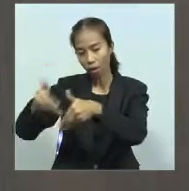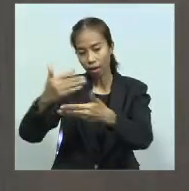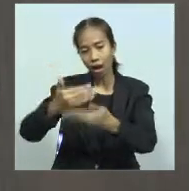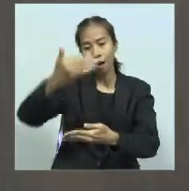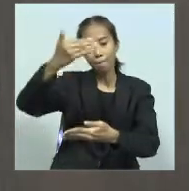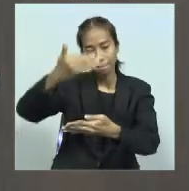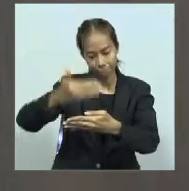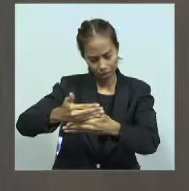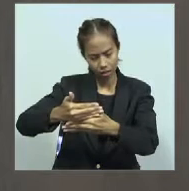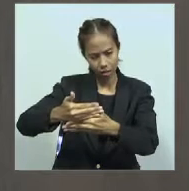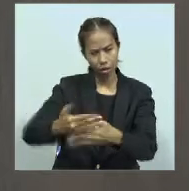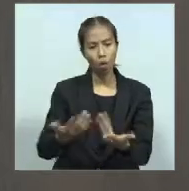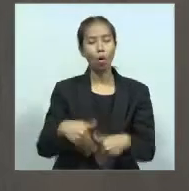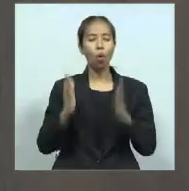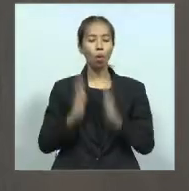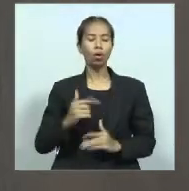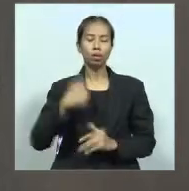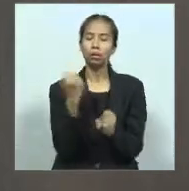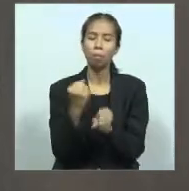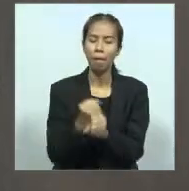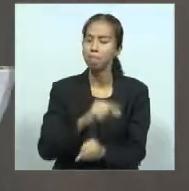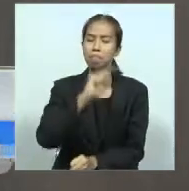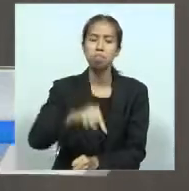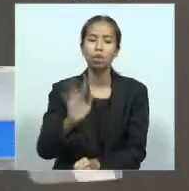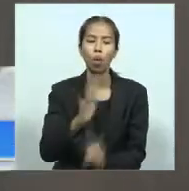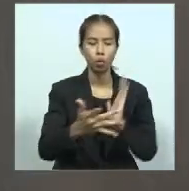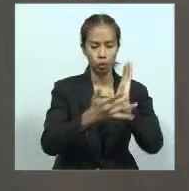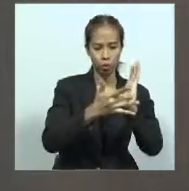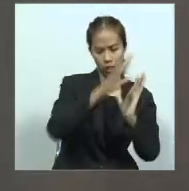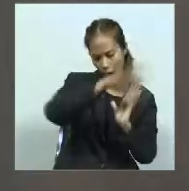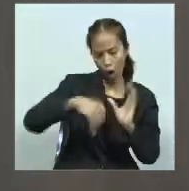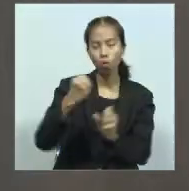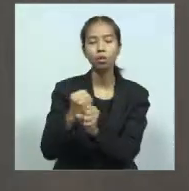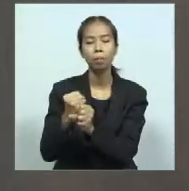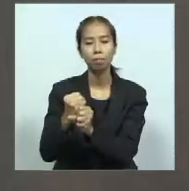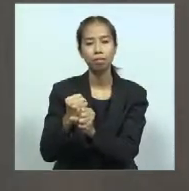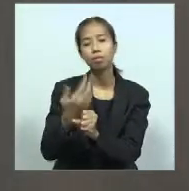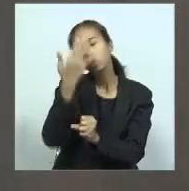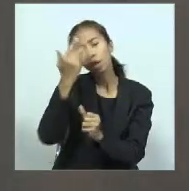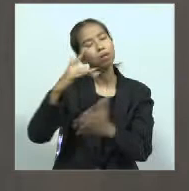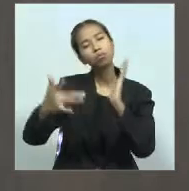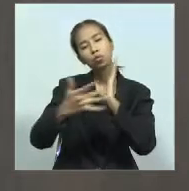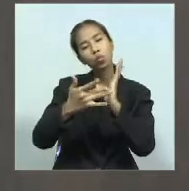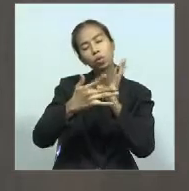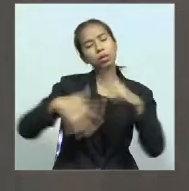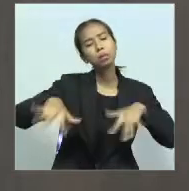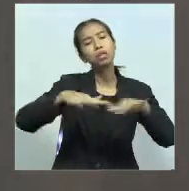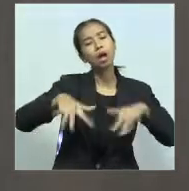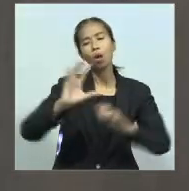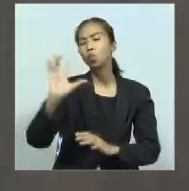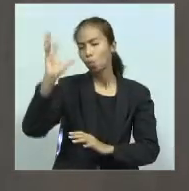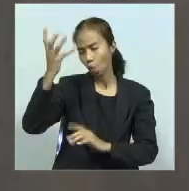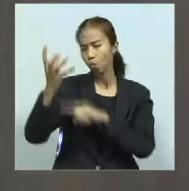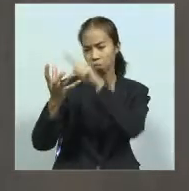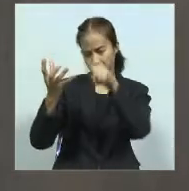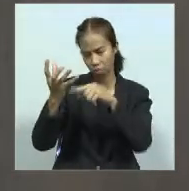มัติไม่ต้องรอคนนั่นคือข้อแรกทำให้มีการสอดประสานกันได้ซึ่งเป็นเทคโนโลยีธรรมดาที่ใช้กันทั่วโลกซึ่งหลายๆ